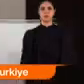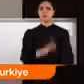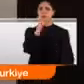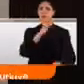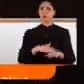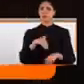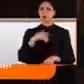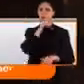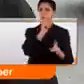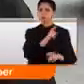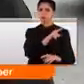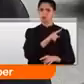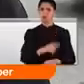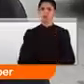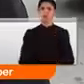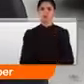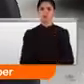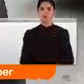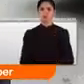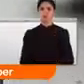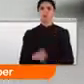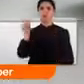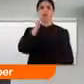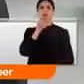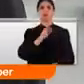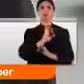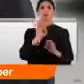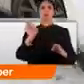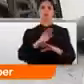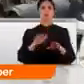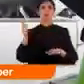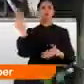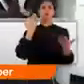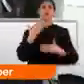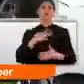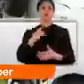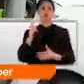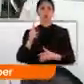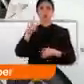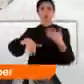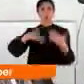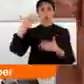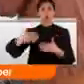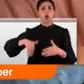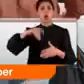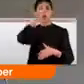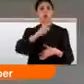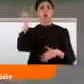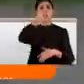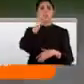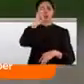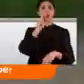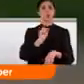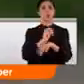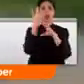Bu Osman Karakuş yapıyor. Adam yarım bıraktı, işi tamamlamak isteyecektir yani. Tüm bu yaşananlardan sonra avukata saldırmaktan